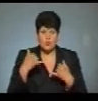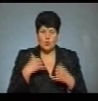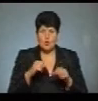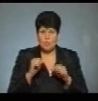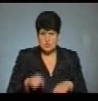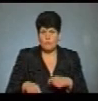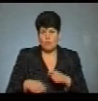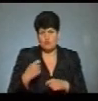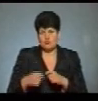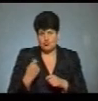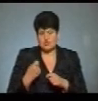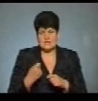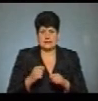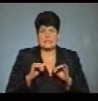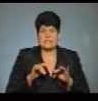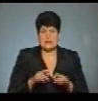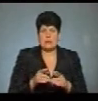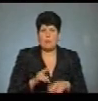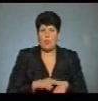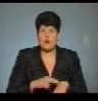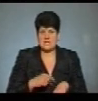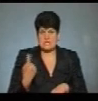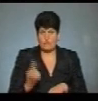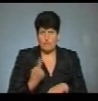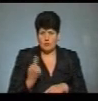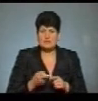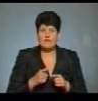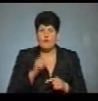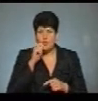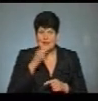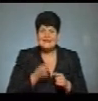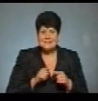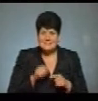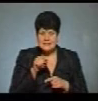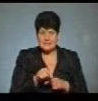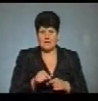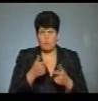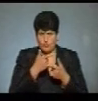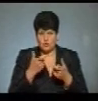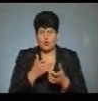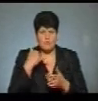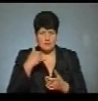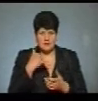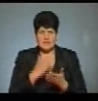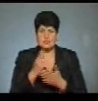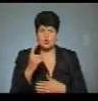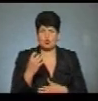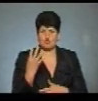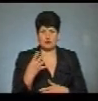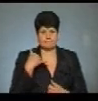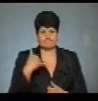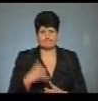неправомірних дій поліції під час карантину в області. В Україні таких повідомлень стане на сьогодні зафіксували 104, каже Володимир